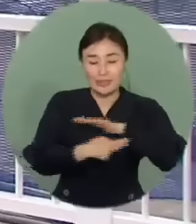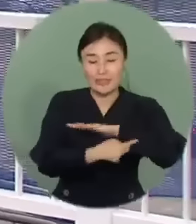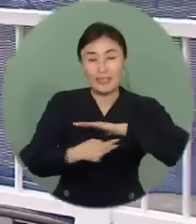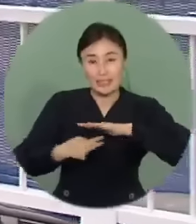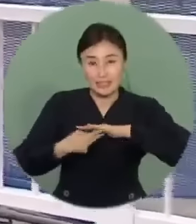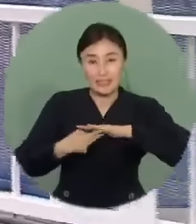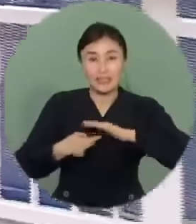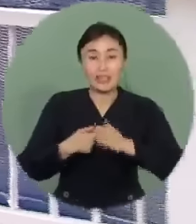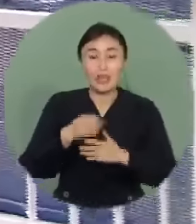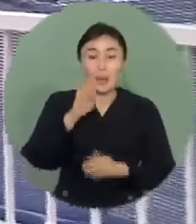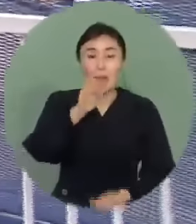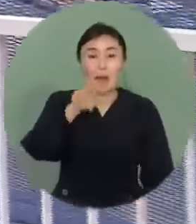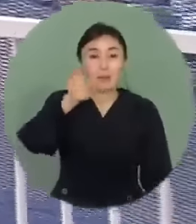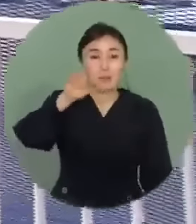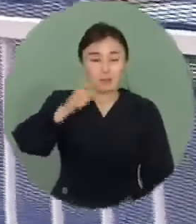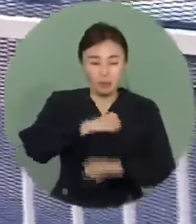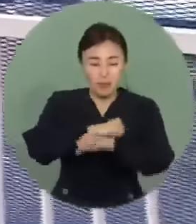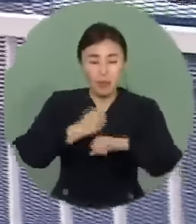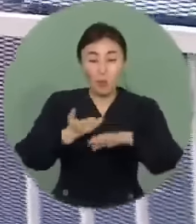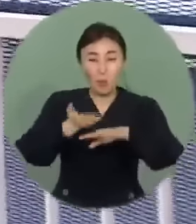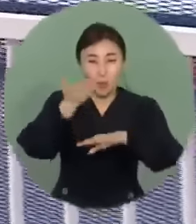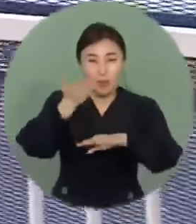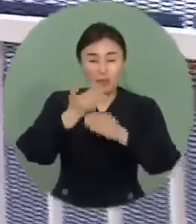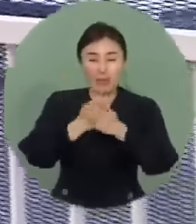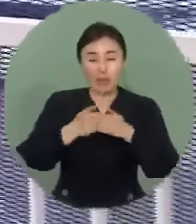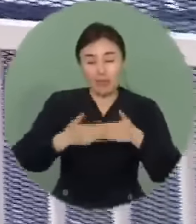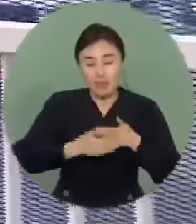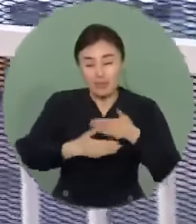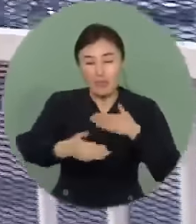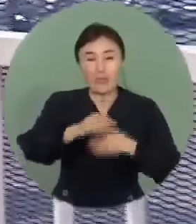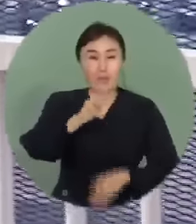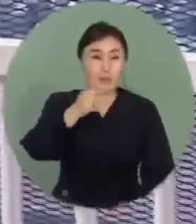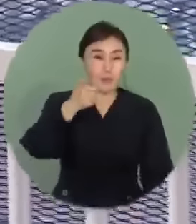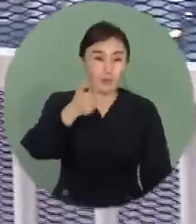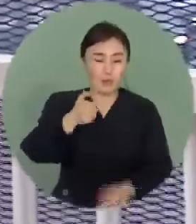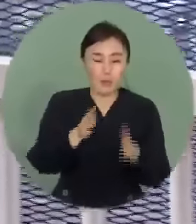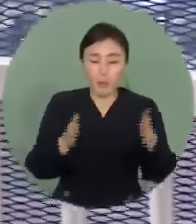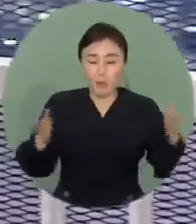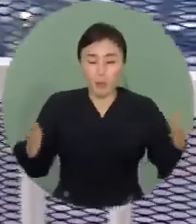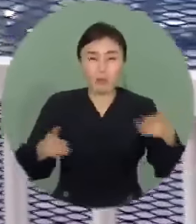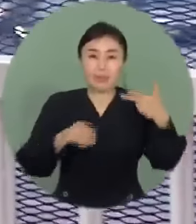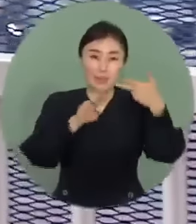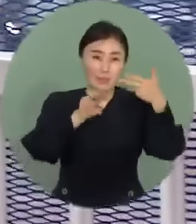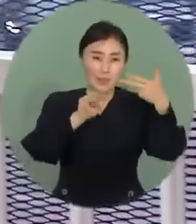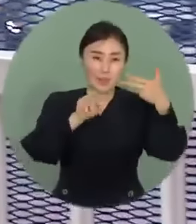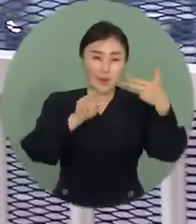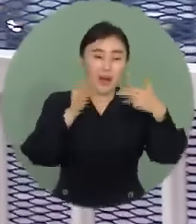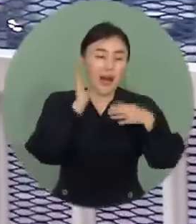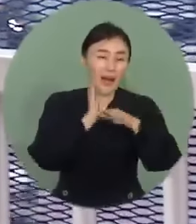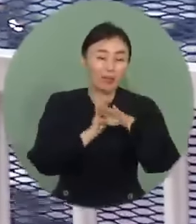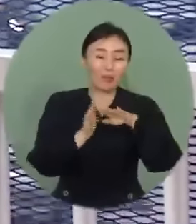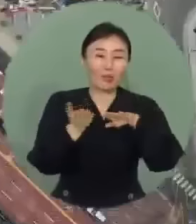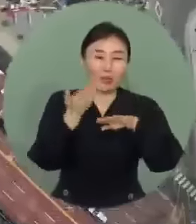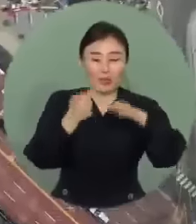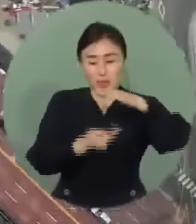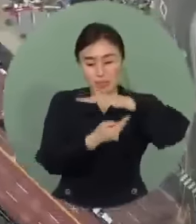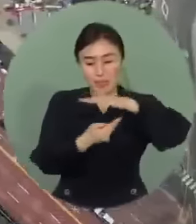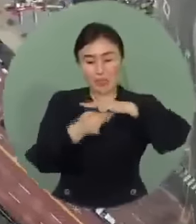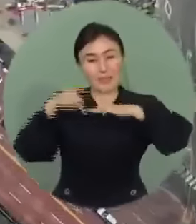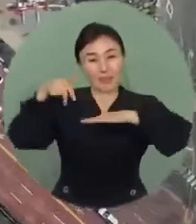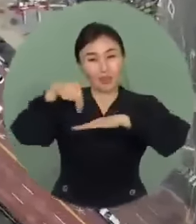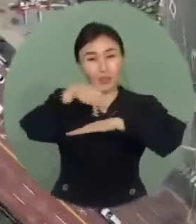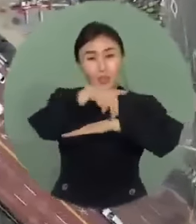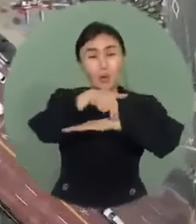광장 위를 지나는이 푸른길 브릿지는 길이 350m 폭 최대 7m 달하는 공중보행로 있니다